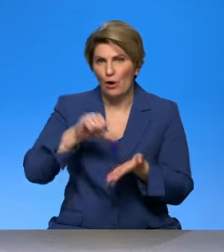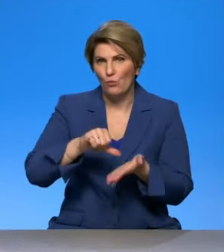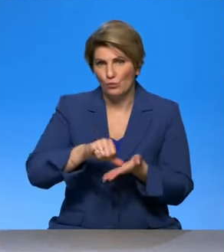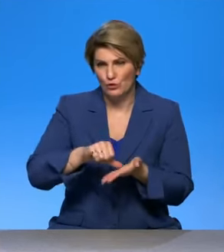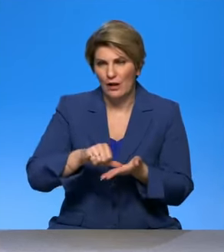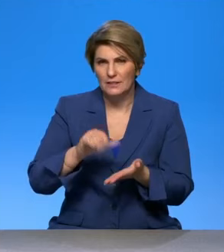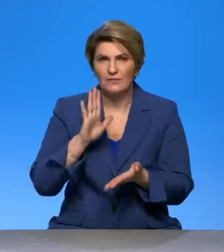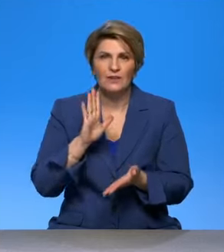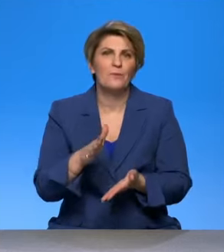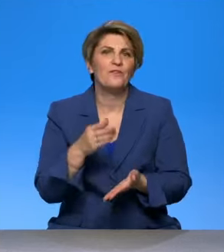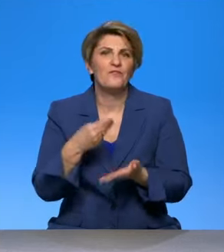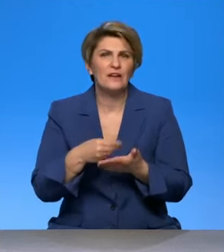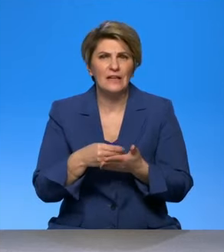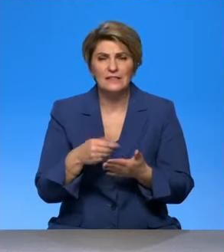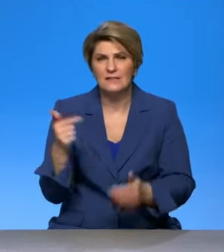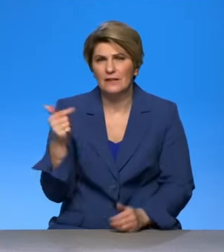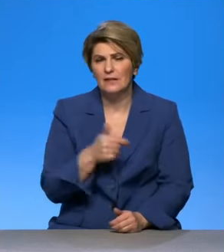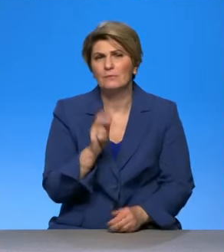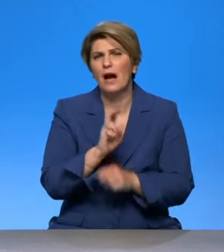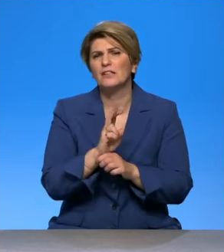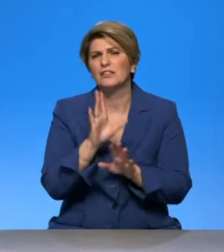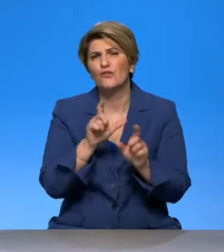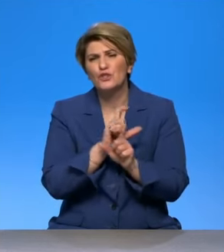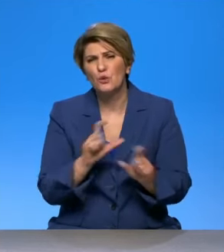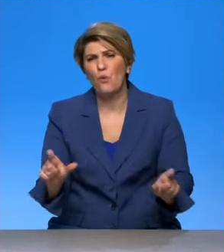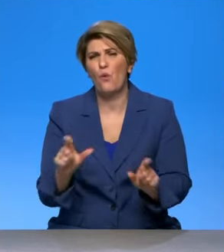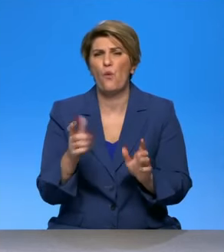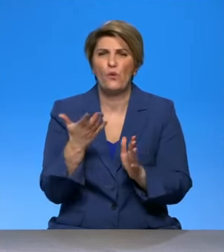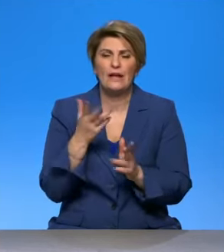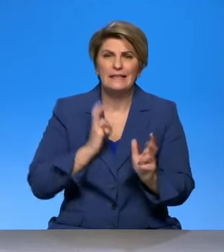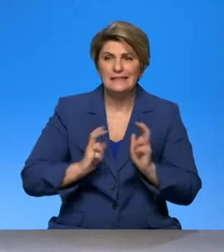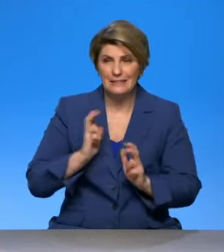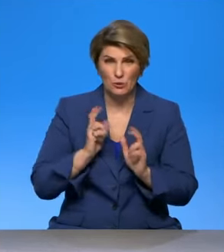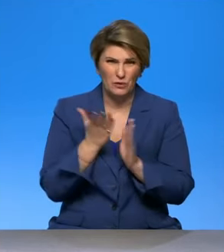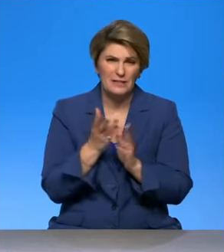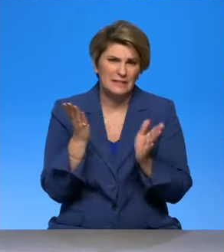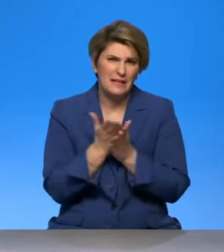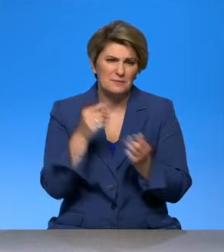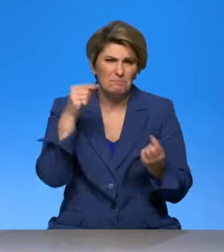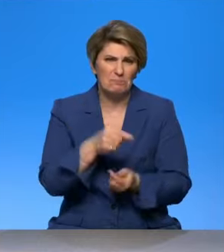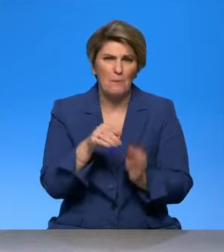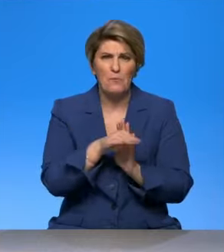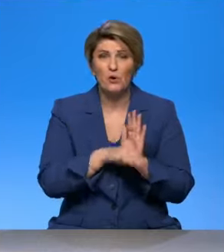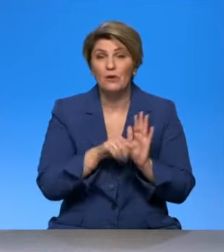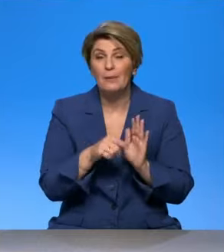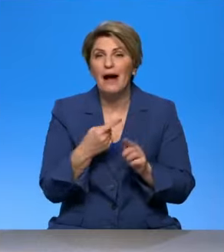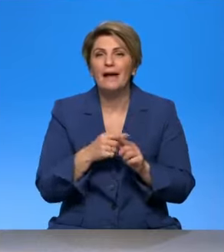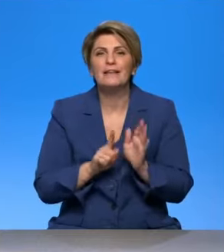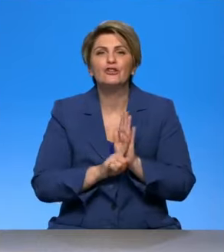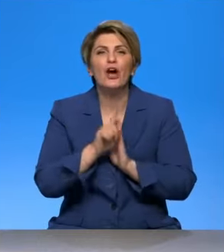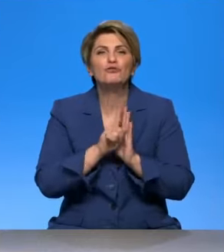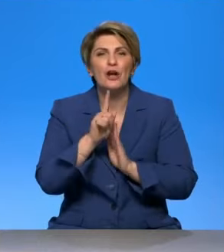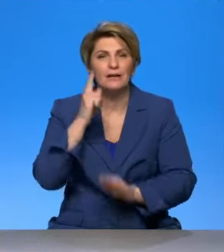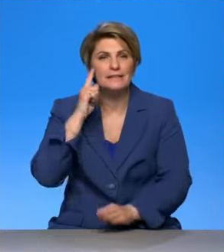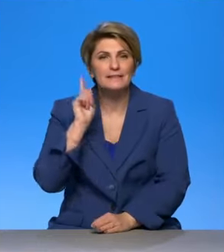всякие, ходил в школы, институты, и сейчас какие-то программы есть. Это вот как раз базовые какие-то знания. Но для того, чтобы ты эти